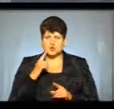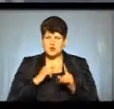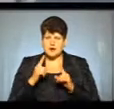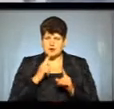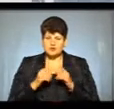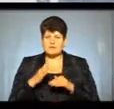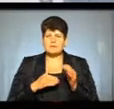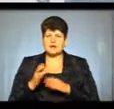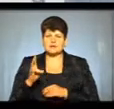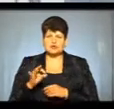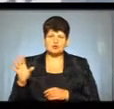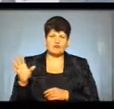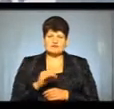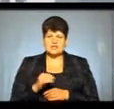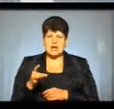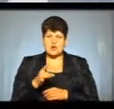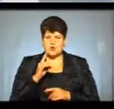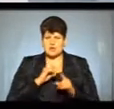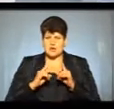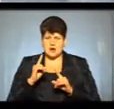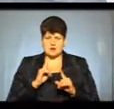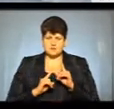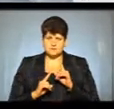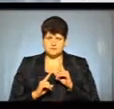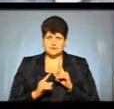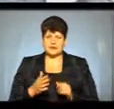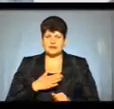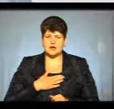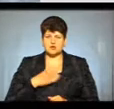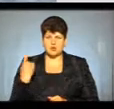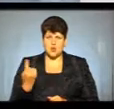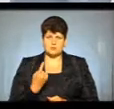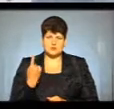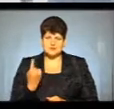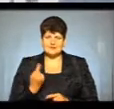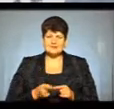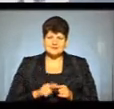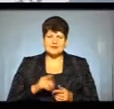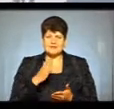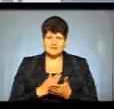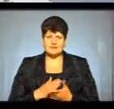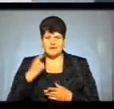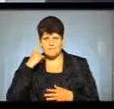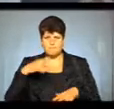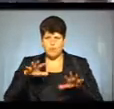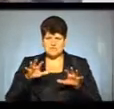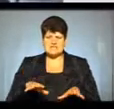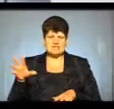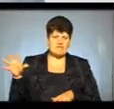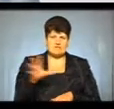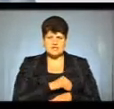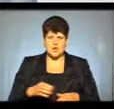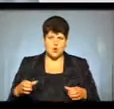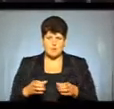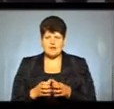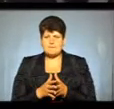всі районні ради нашої області. Це є позиція всієї громади, більше як